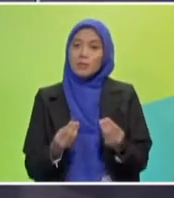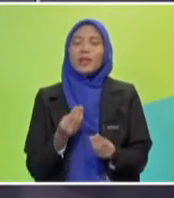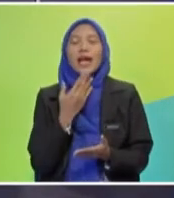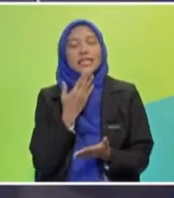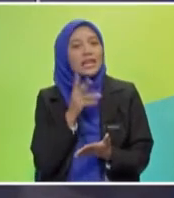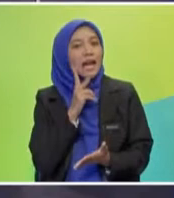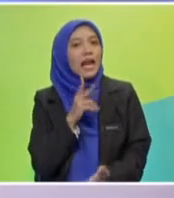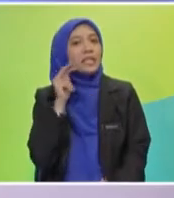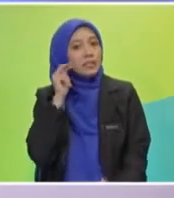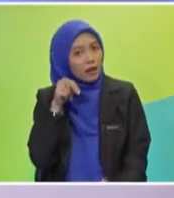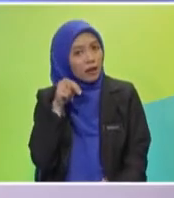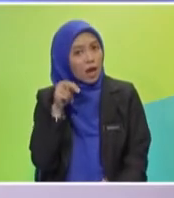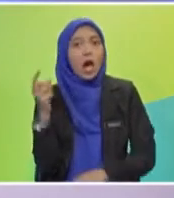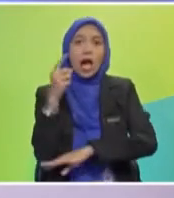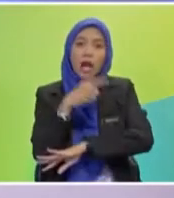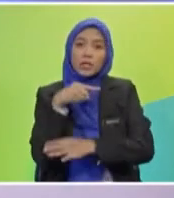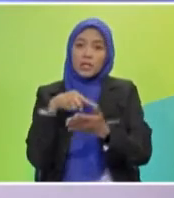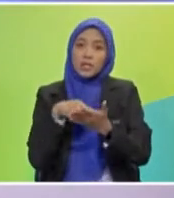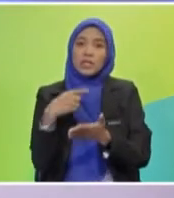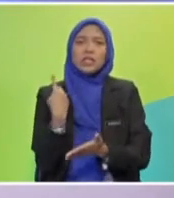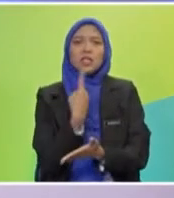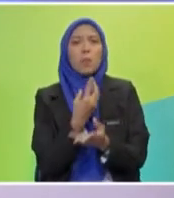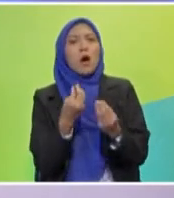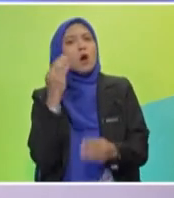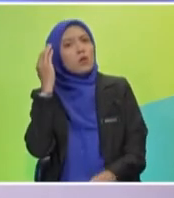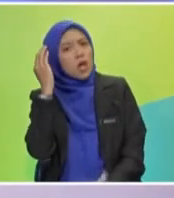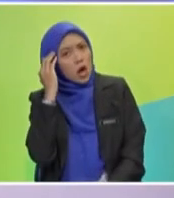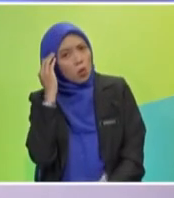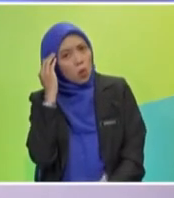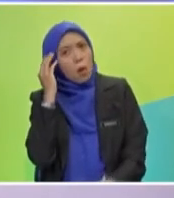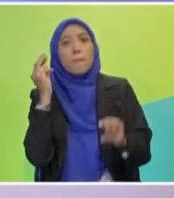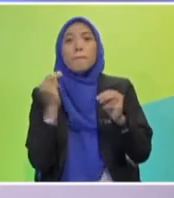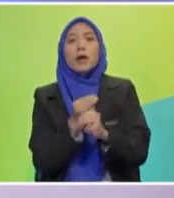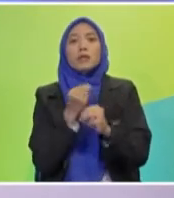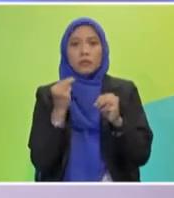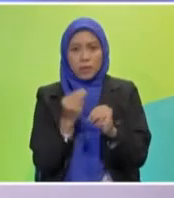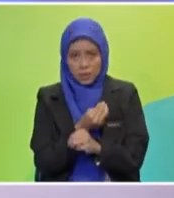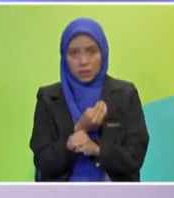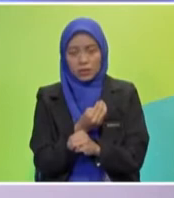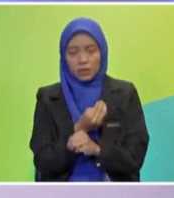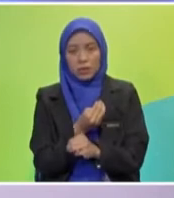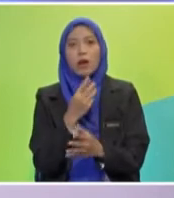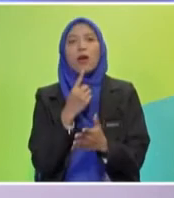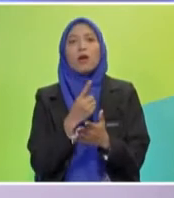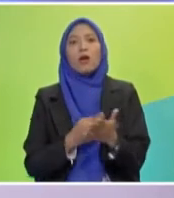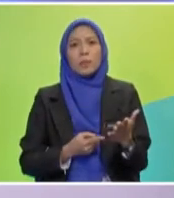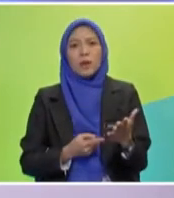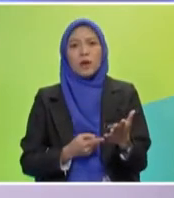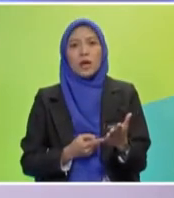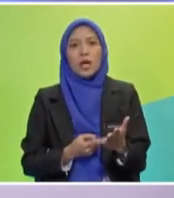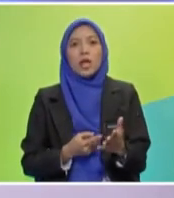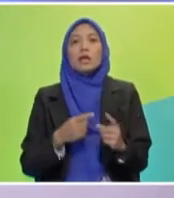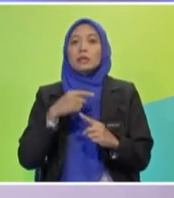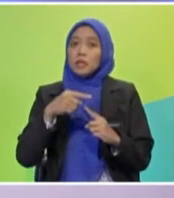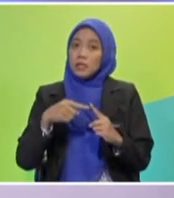Baik, hari ini Nisa, kita nak tahu tentang matematik pengenalan tentang